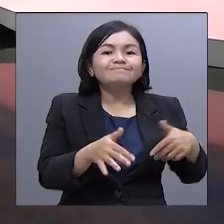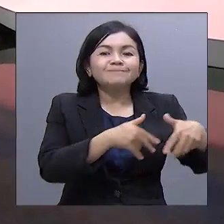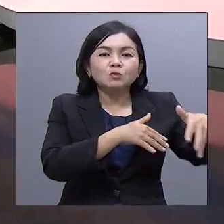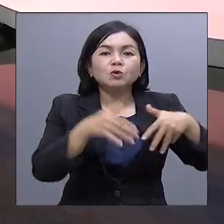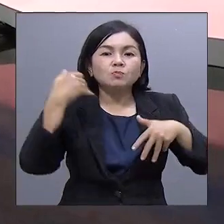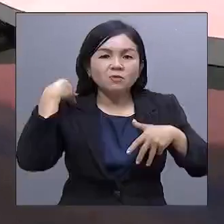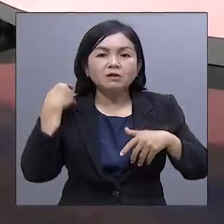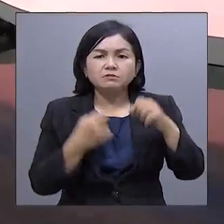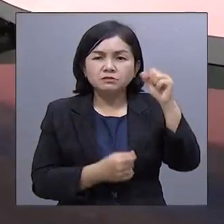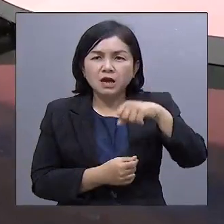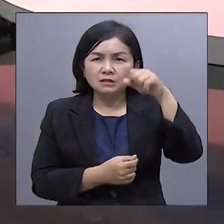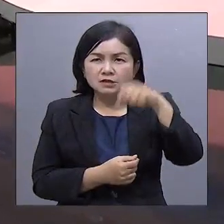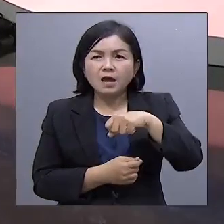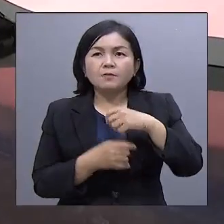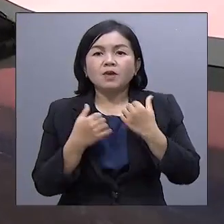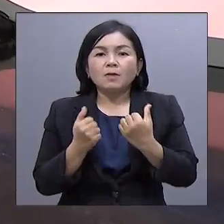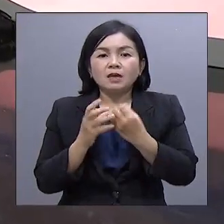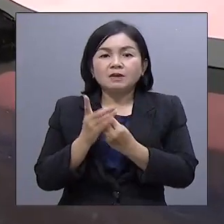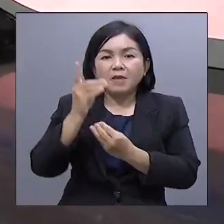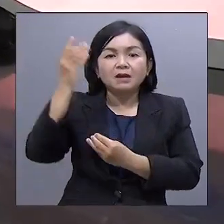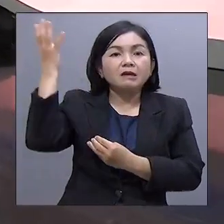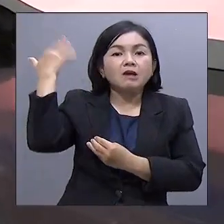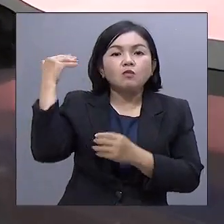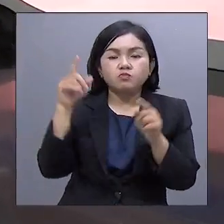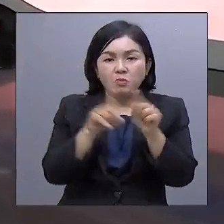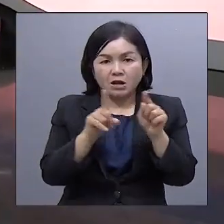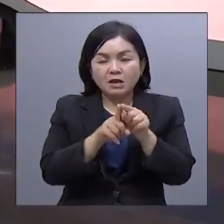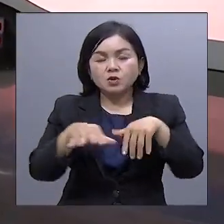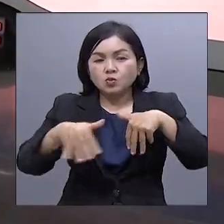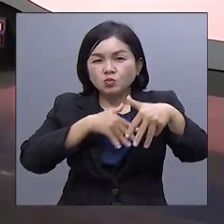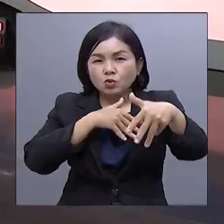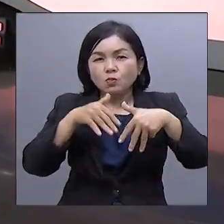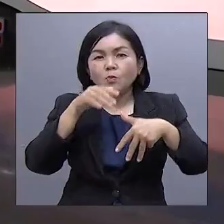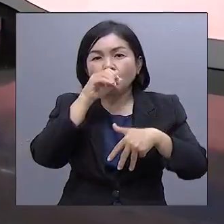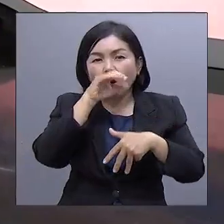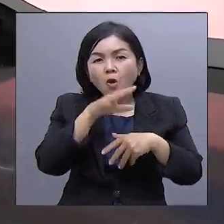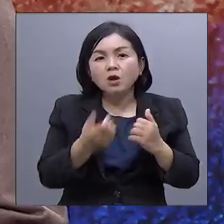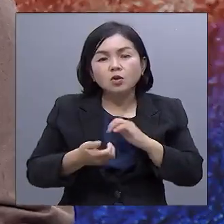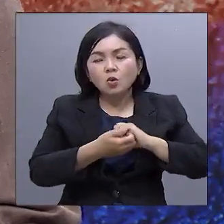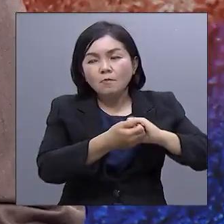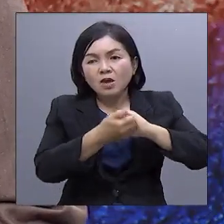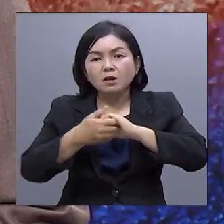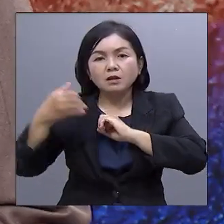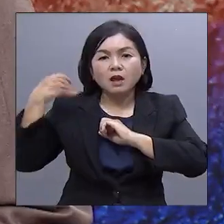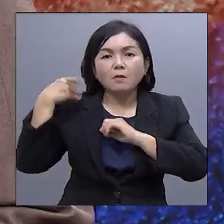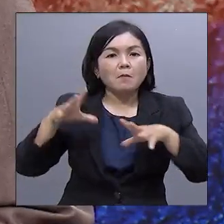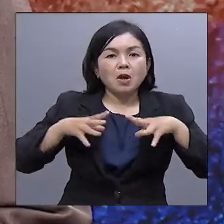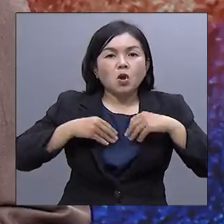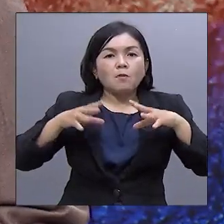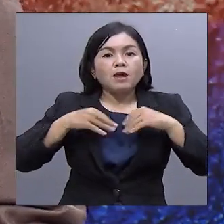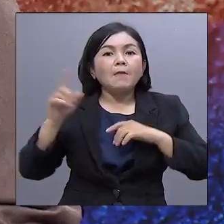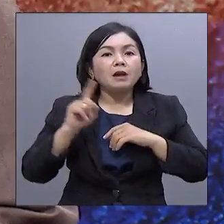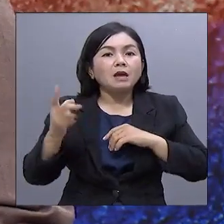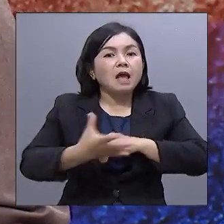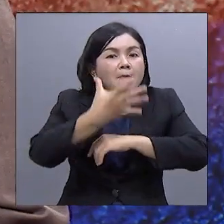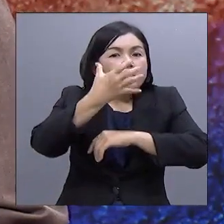ใช่ค่ะก็เริ่มเคลื่อนไหวตั้งแต่สัปดาห์ที่แล้วนะคะพวกเขาเนี่ยออกมาประกาศว่าจะร่วมต่อต้านการปฏิรูประบบตุลาการด้วยการ